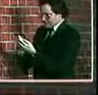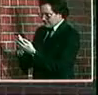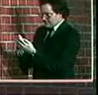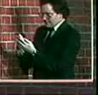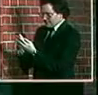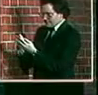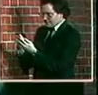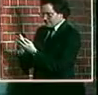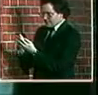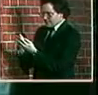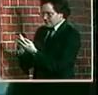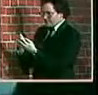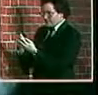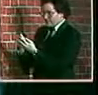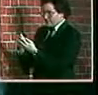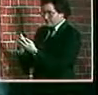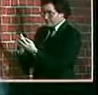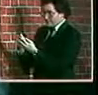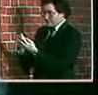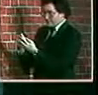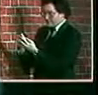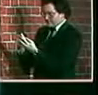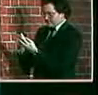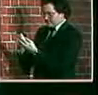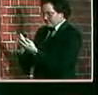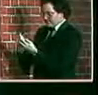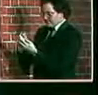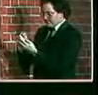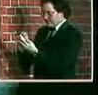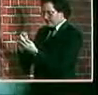Sky Channel fogpaszta reklámot látunk. Would you help me with my answer? No. It's very